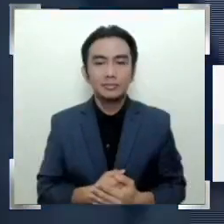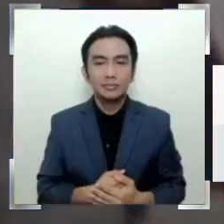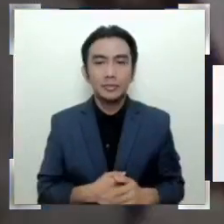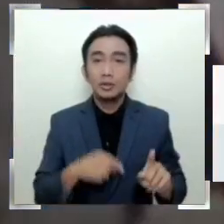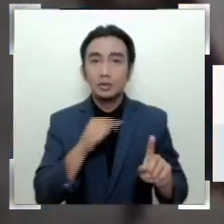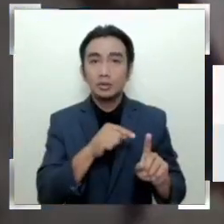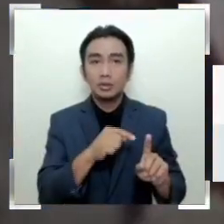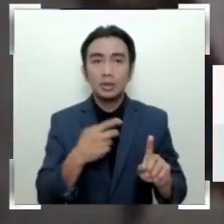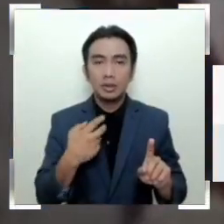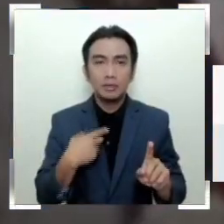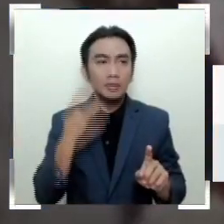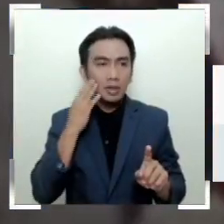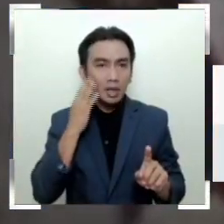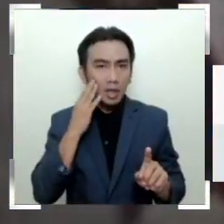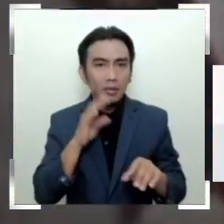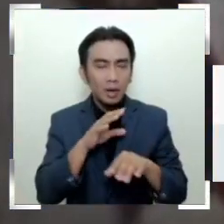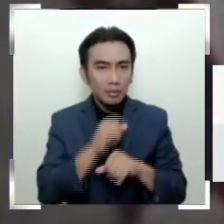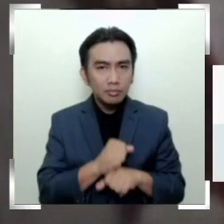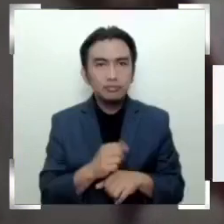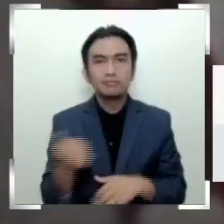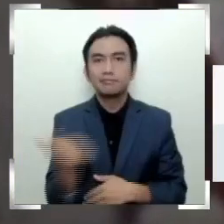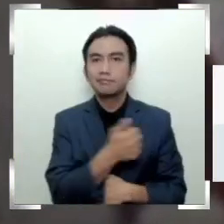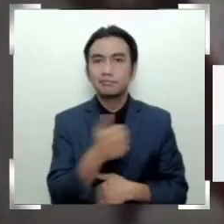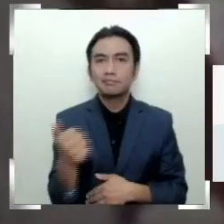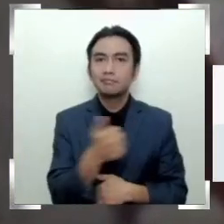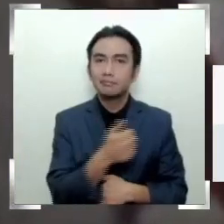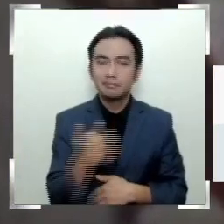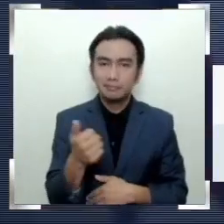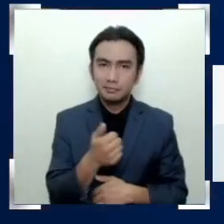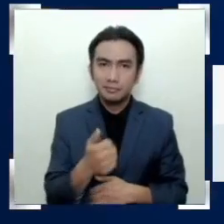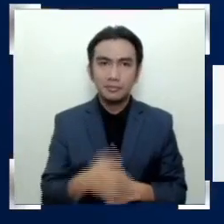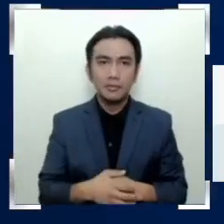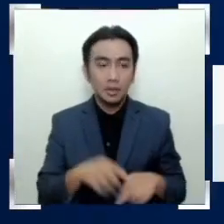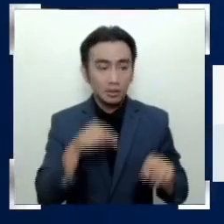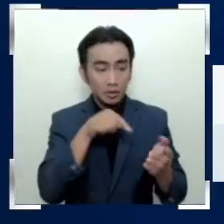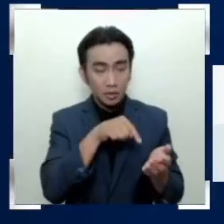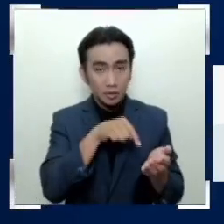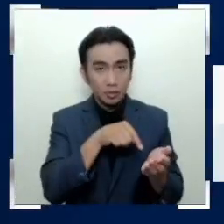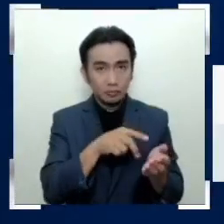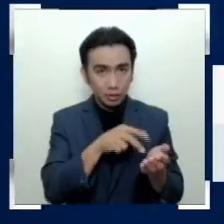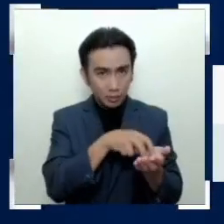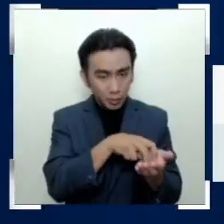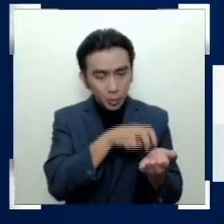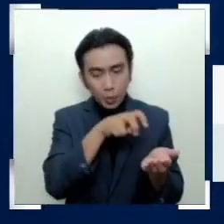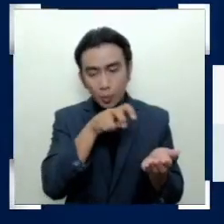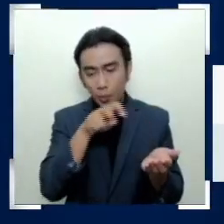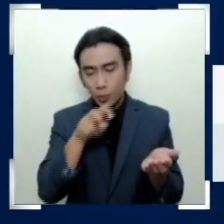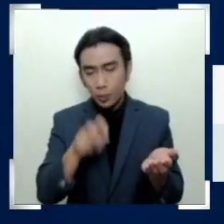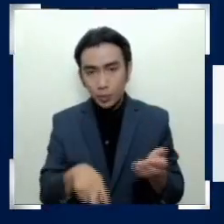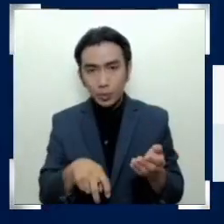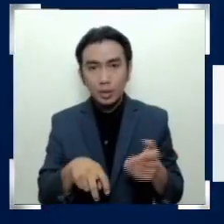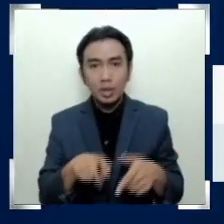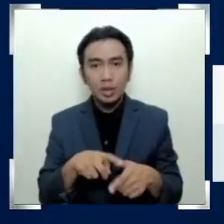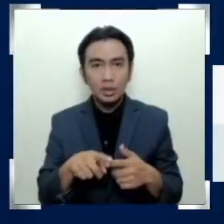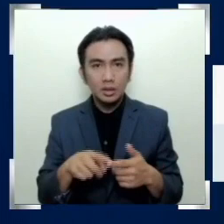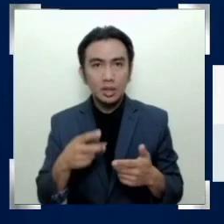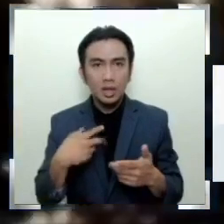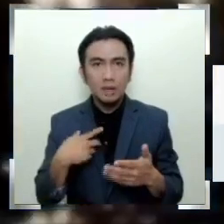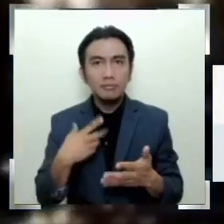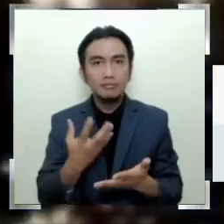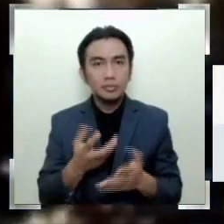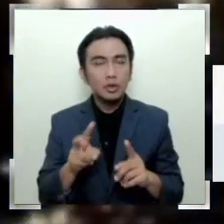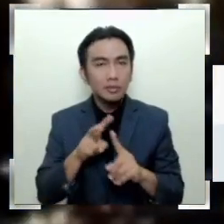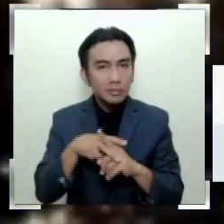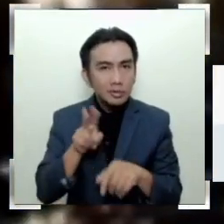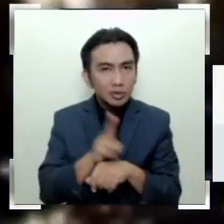ng barko na Zamboanga Tuholo, Sulu. Sa pagtulong niya sa dagat, ginamit na ni Lieutenant Juhan ang mga natutunan niya sa PNP Academy